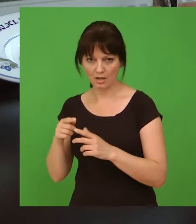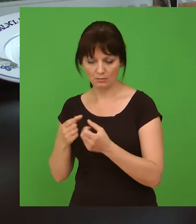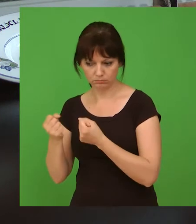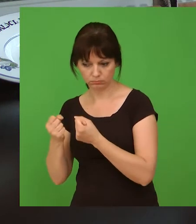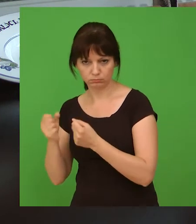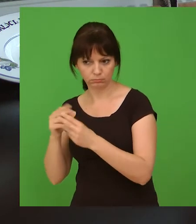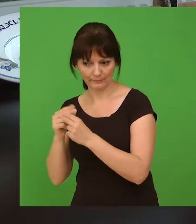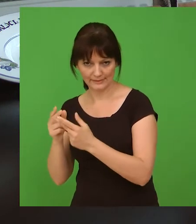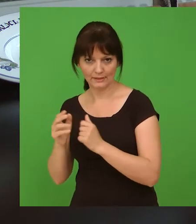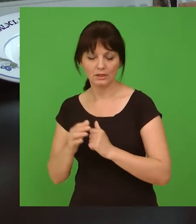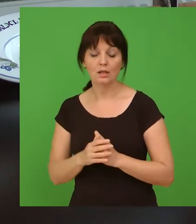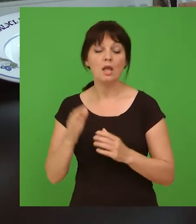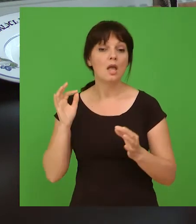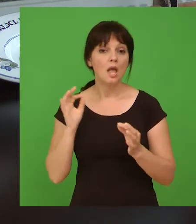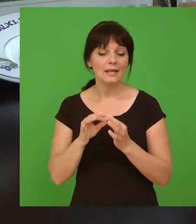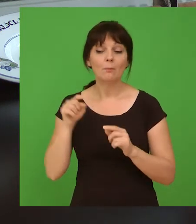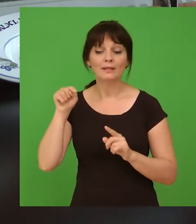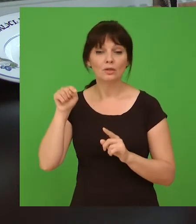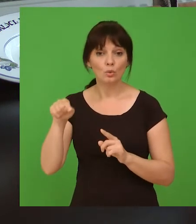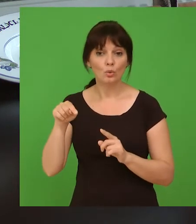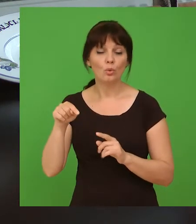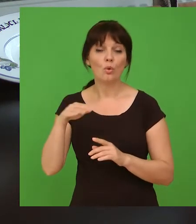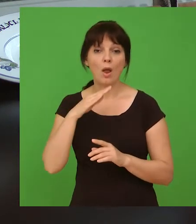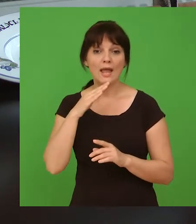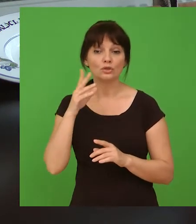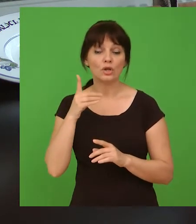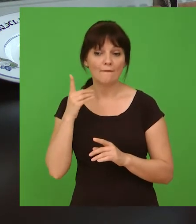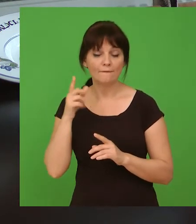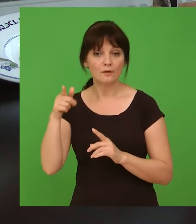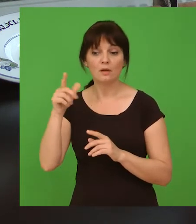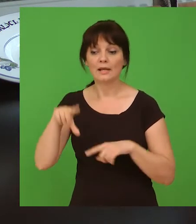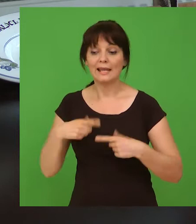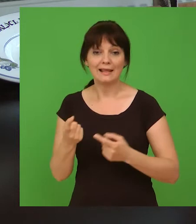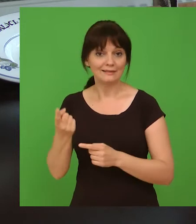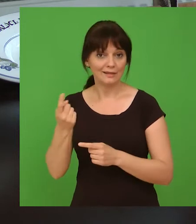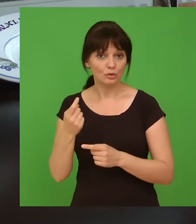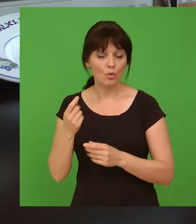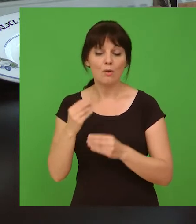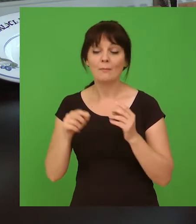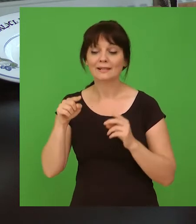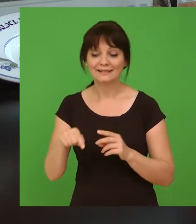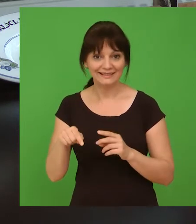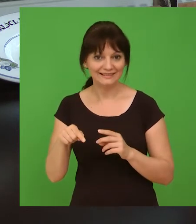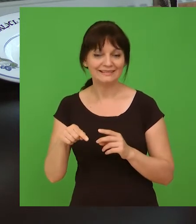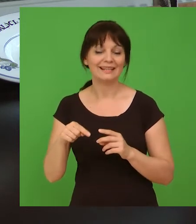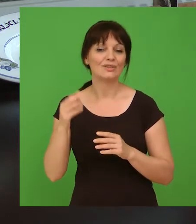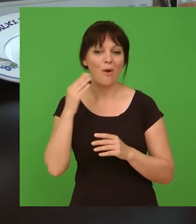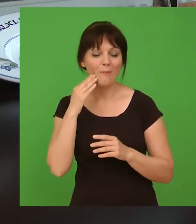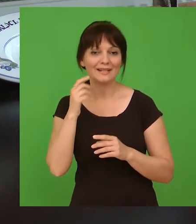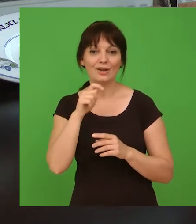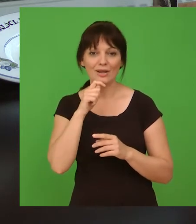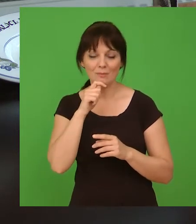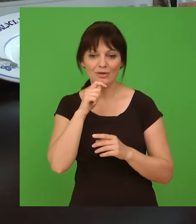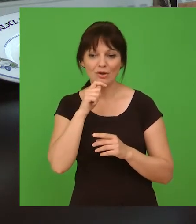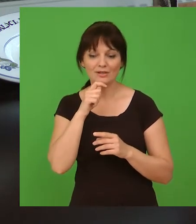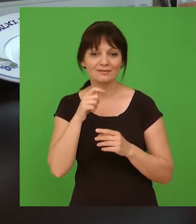egyeztetni, éppen Andrewnak az életéről, helyzetéről is, hiszen itt egy amerikai-magyar közös